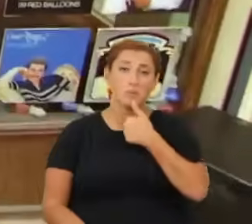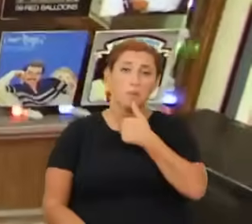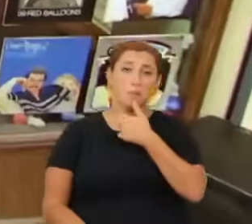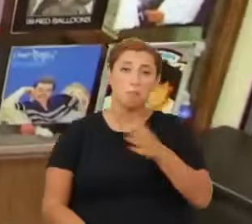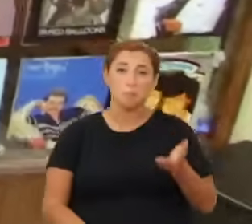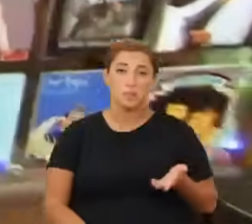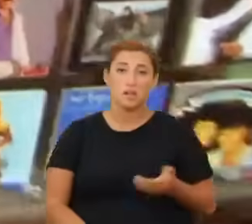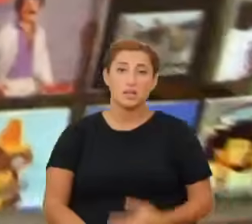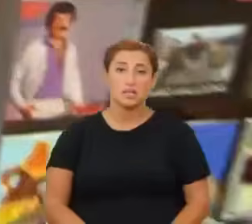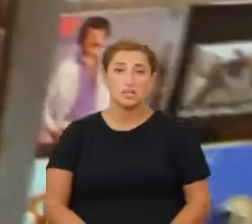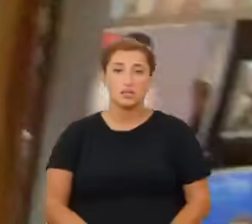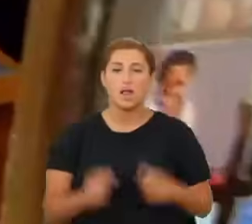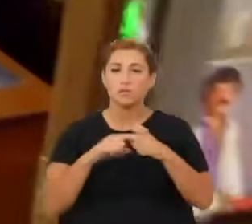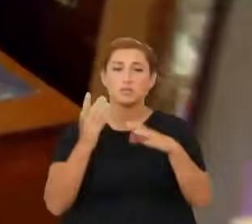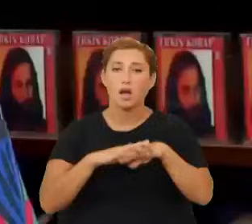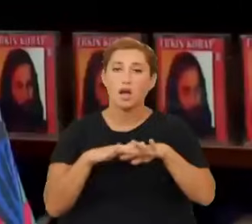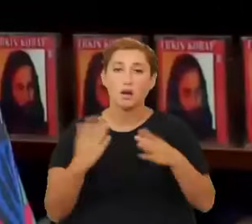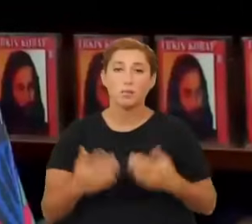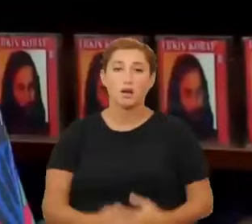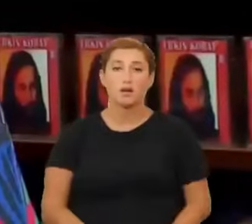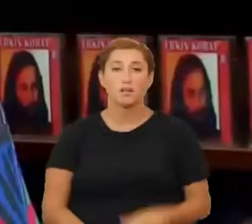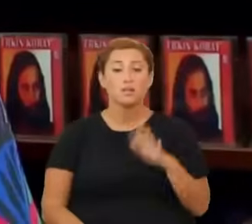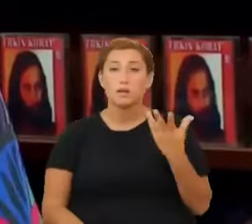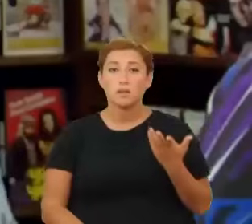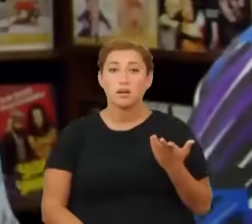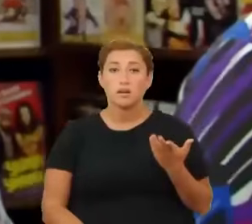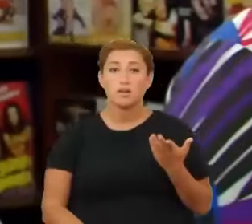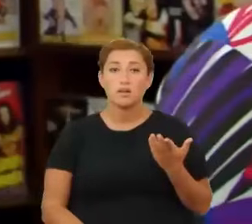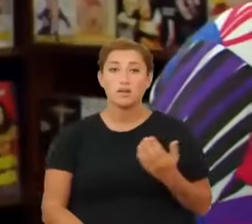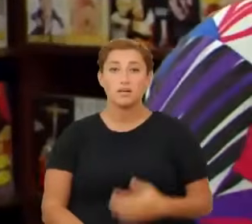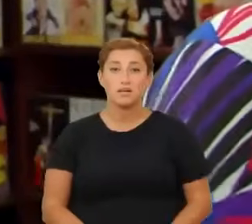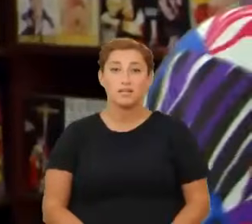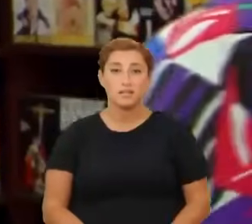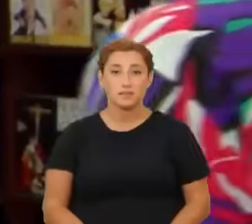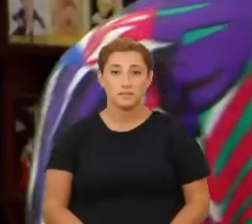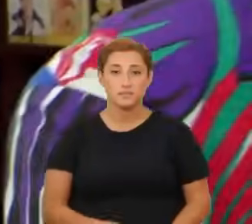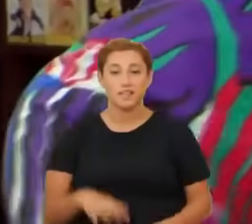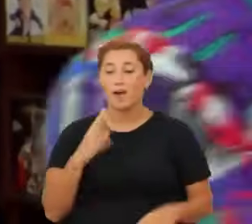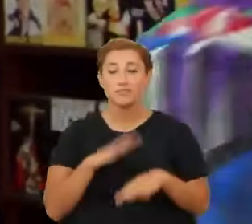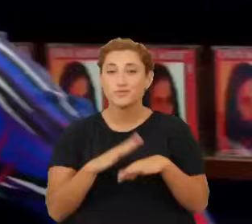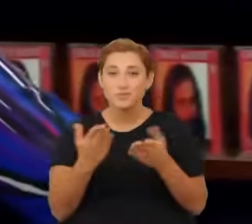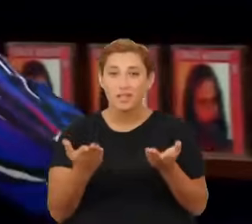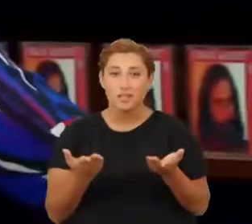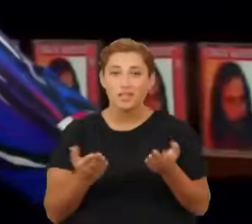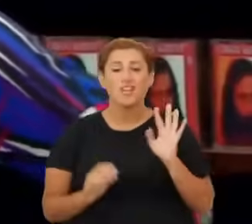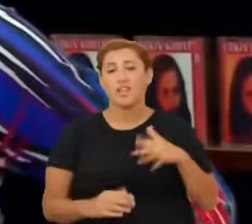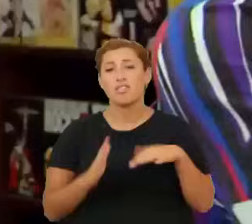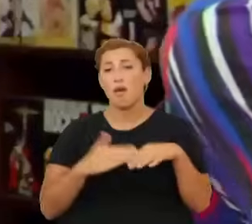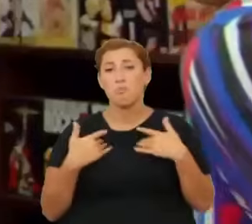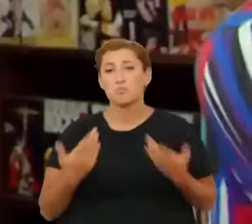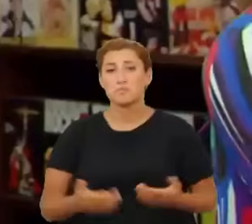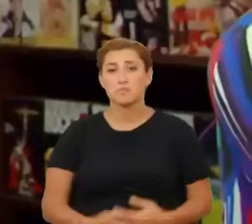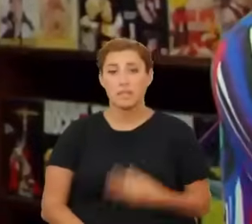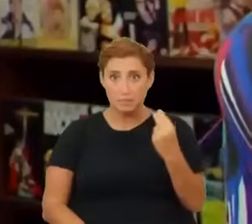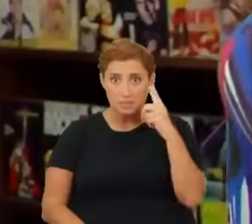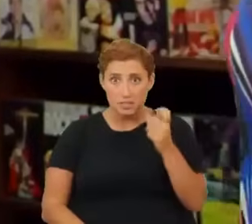babamlar. Ergun ne haber? Ne haber? Ne yapayım sen ya? Ne yapayım ya?